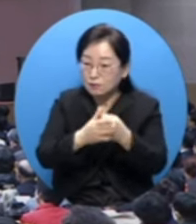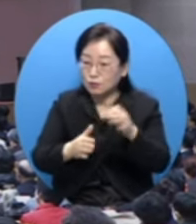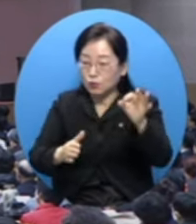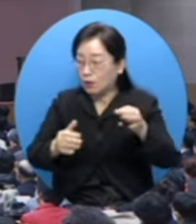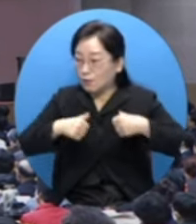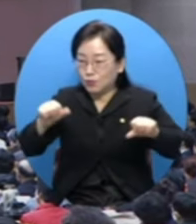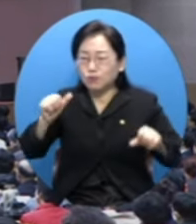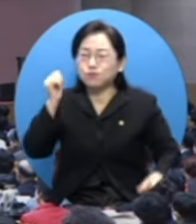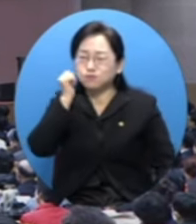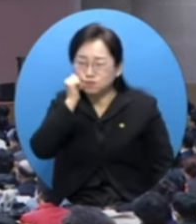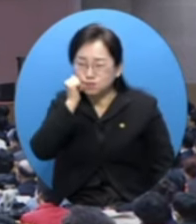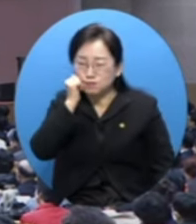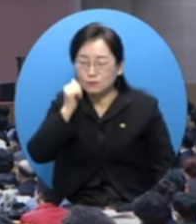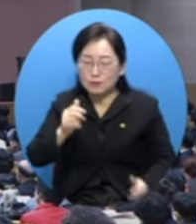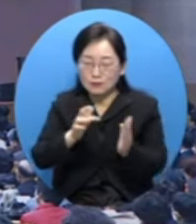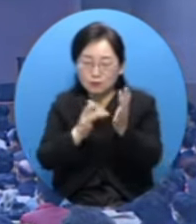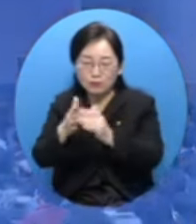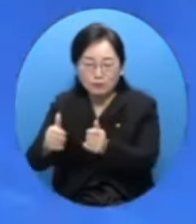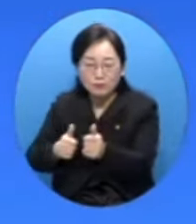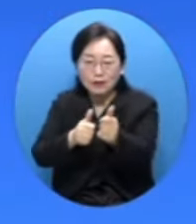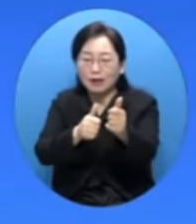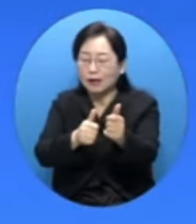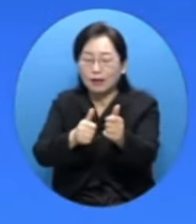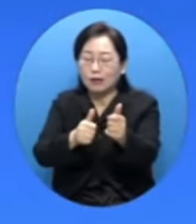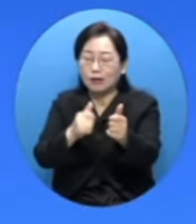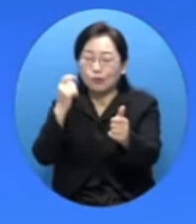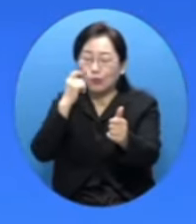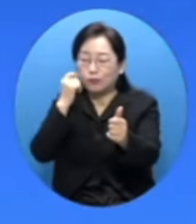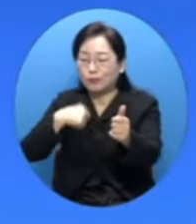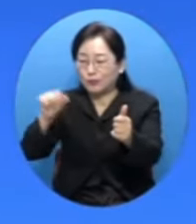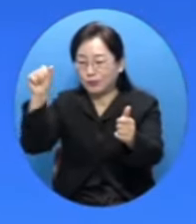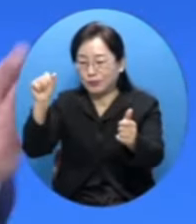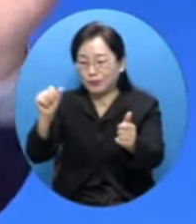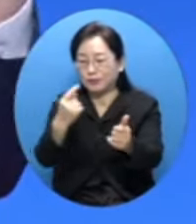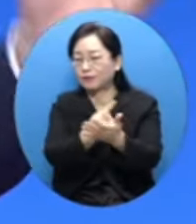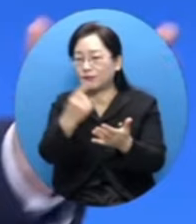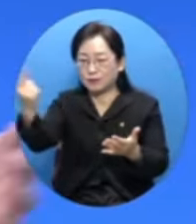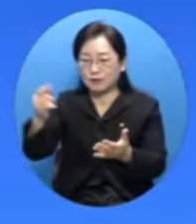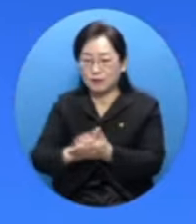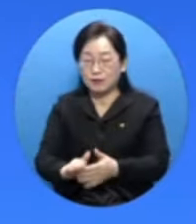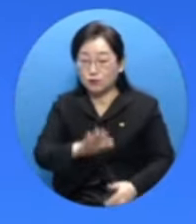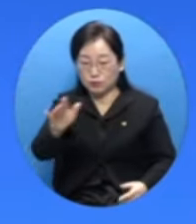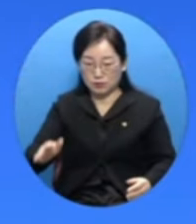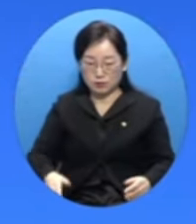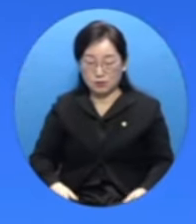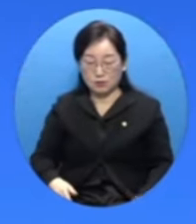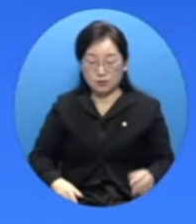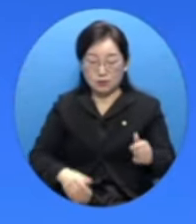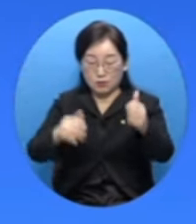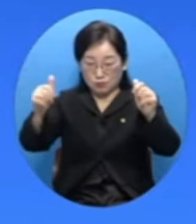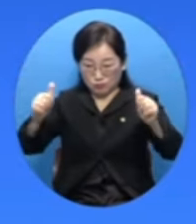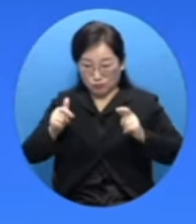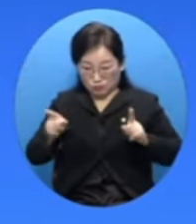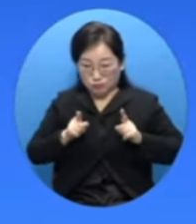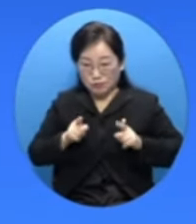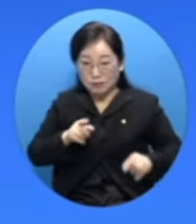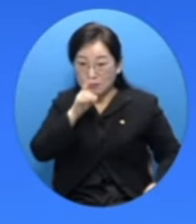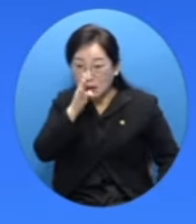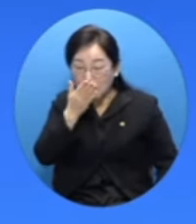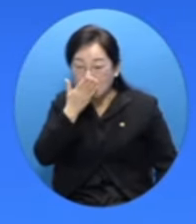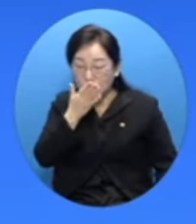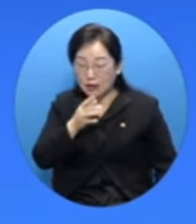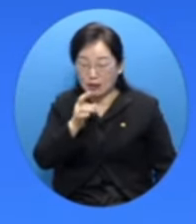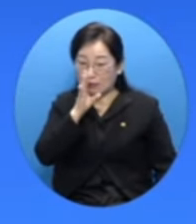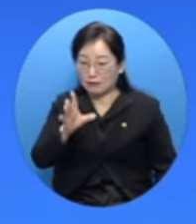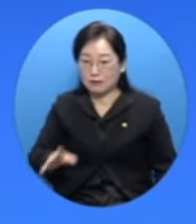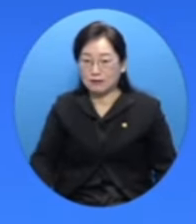결국 주님을 따르지 못하고 자기의 길로 간 것입니다. 우리는 두 주인을 섬길 수 없습니다. 이상 살아온 동안 하나님 제일 주로 살아가는